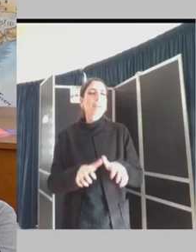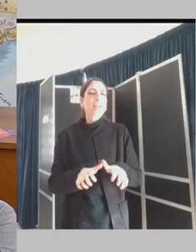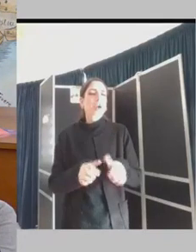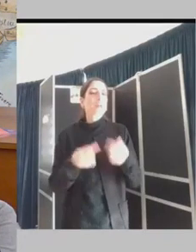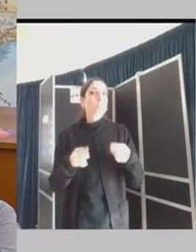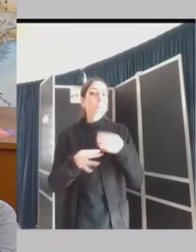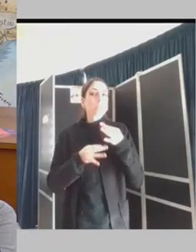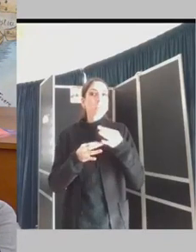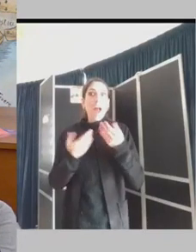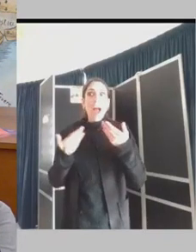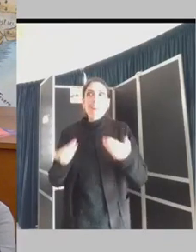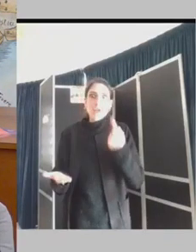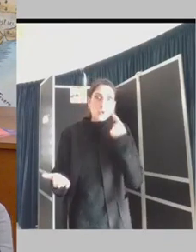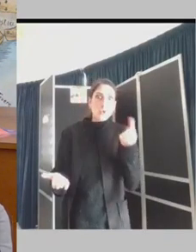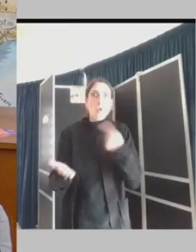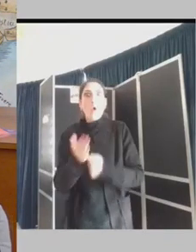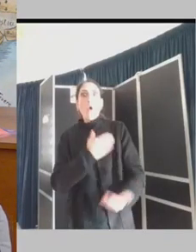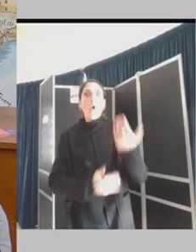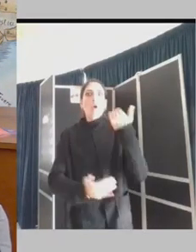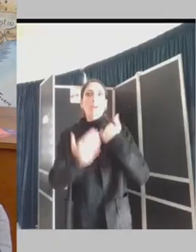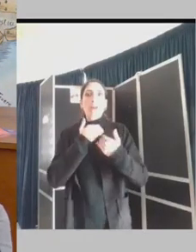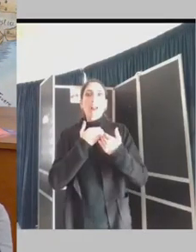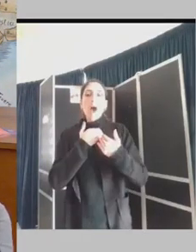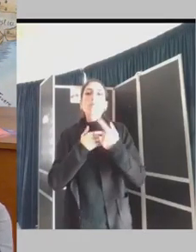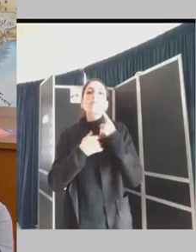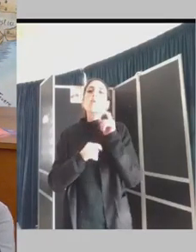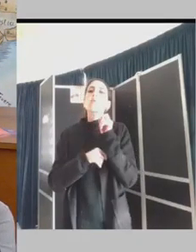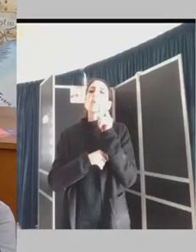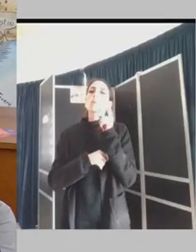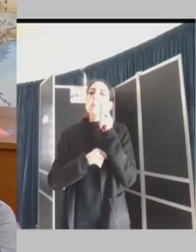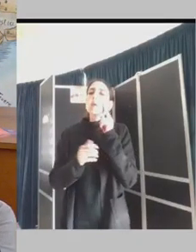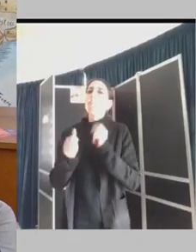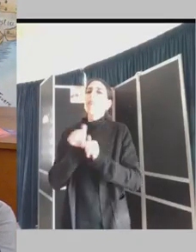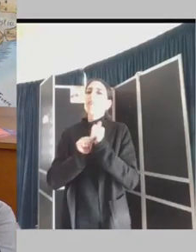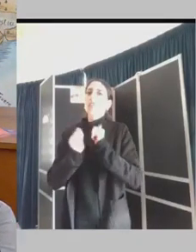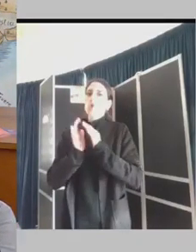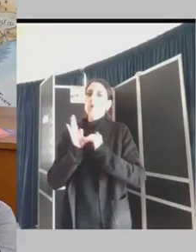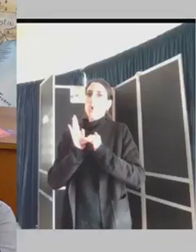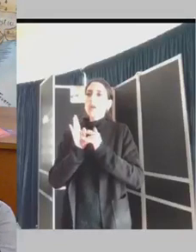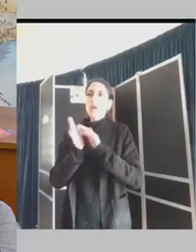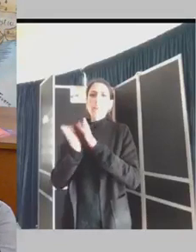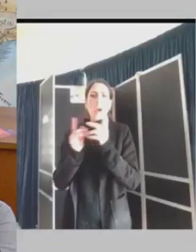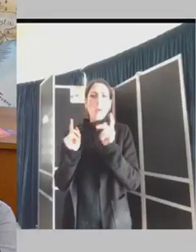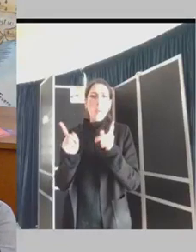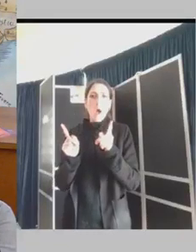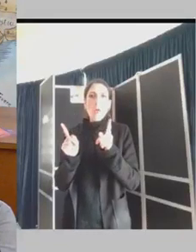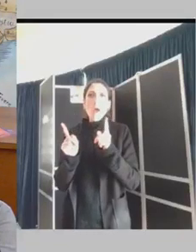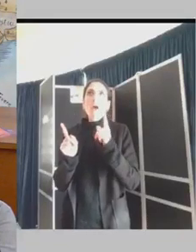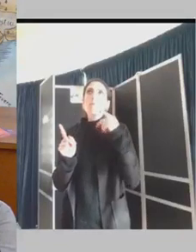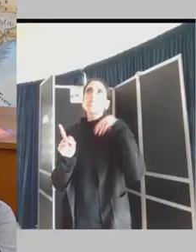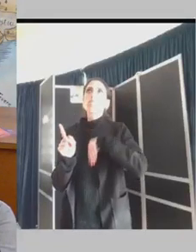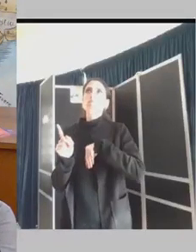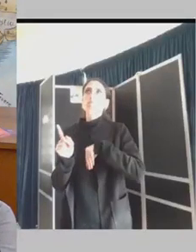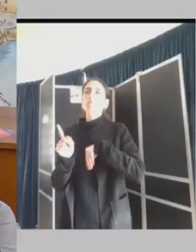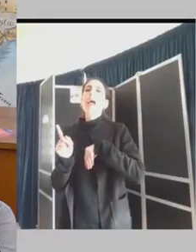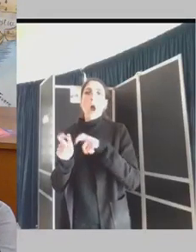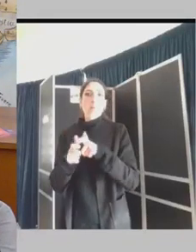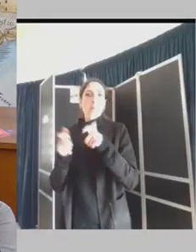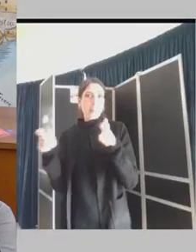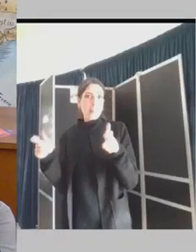la cultura, ma aumenta soprattutto nelle fasce giovanili e